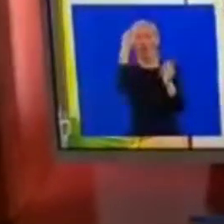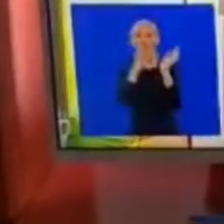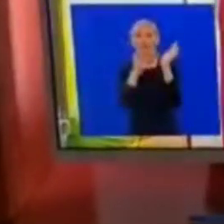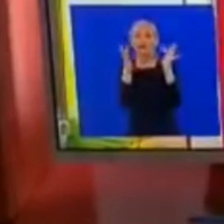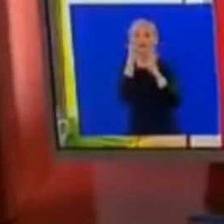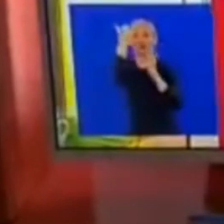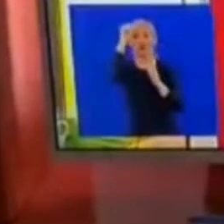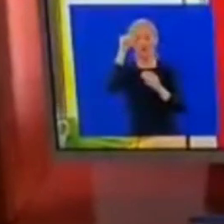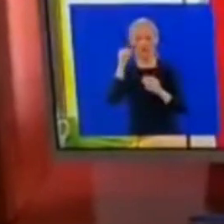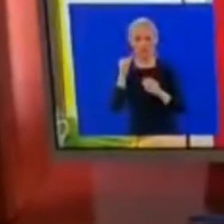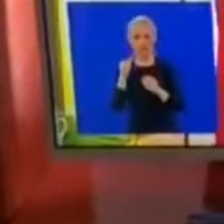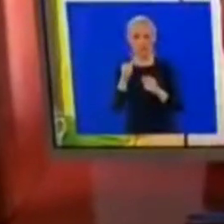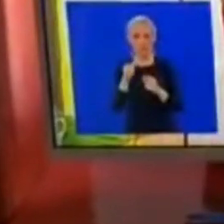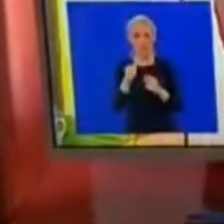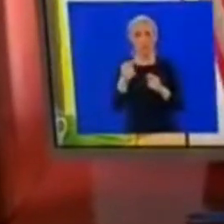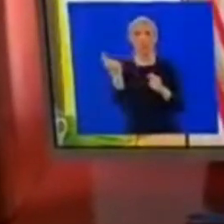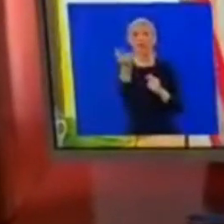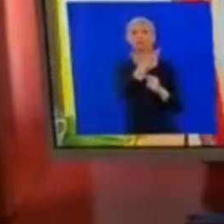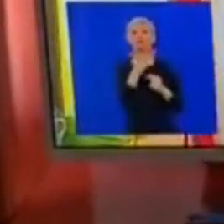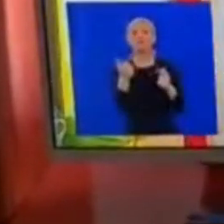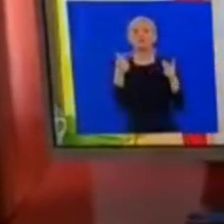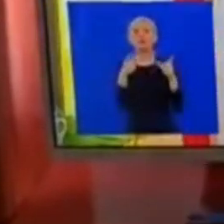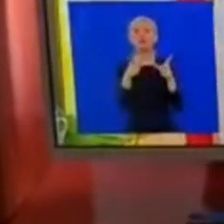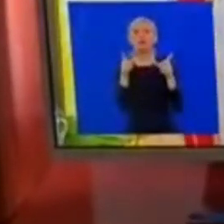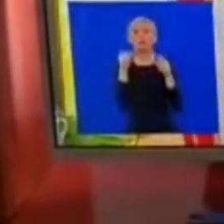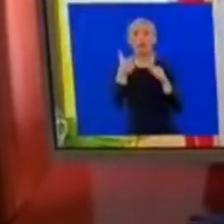Krista. Mi smo jedan sabor,